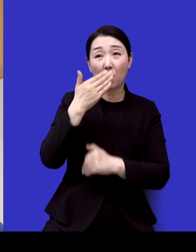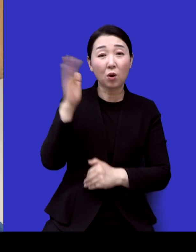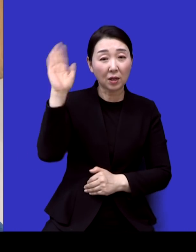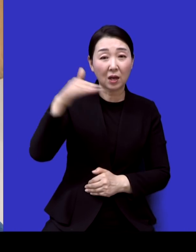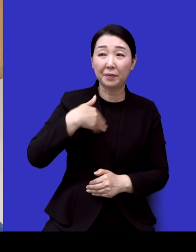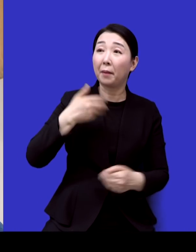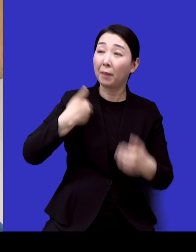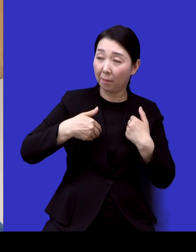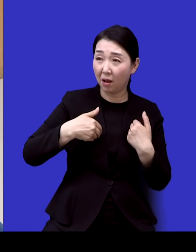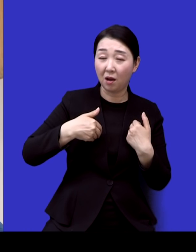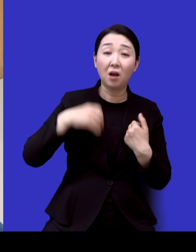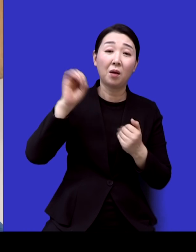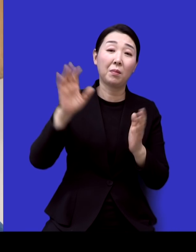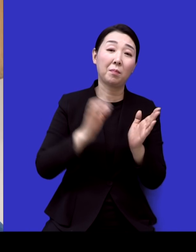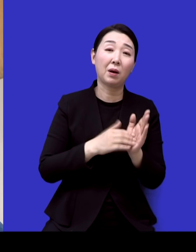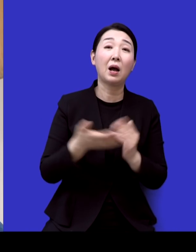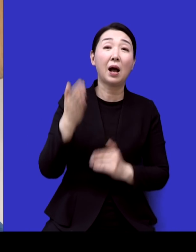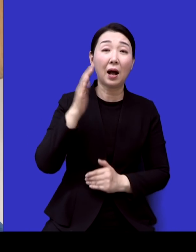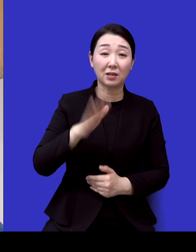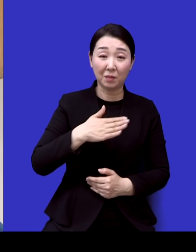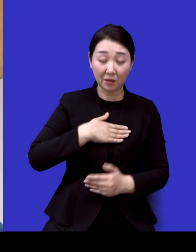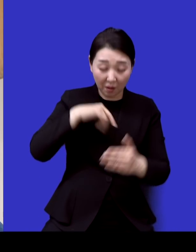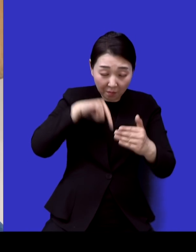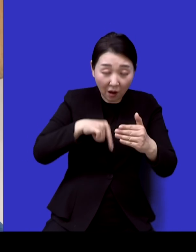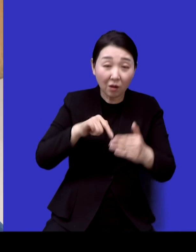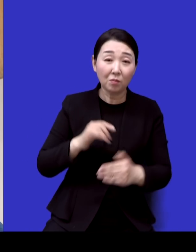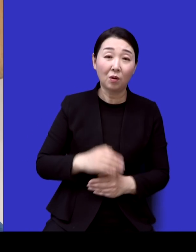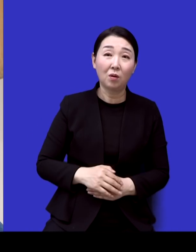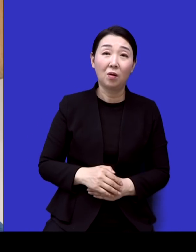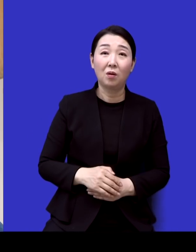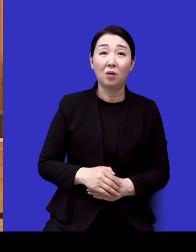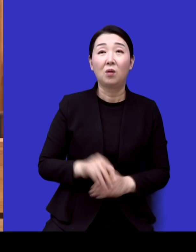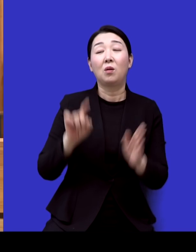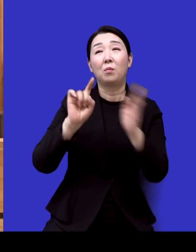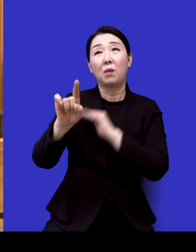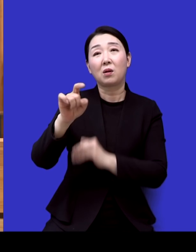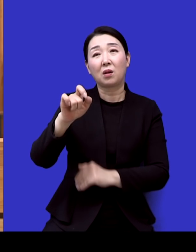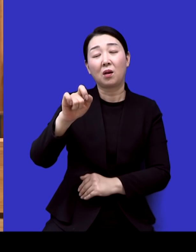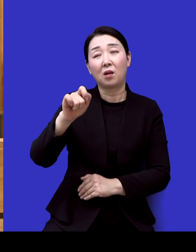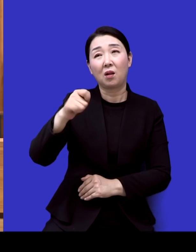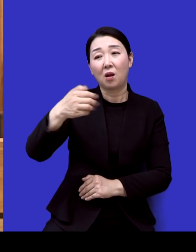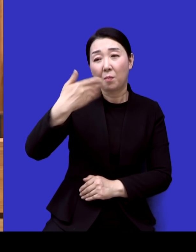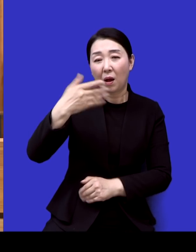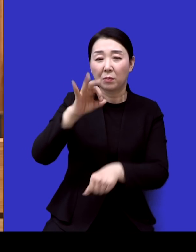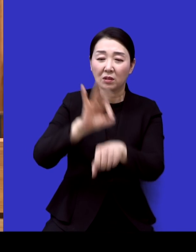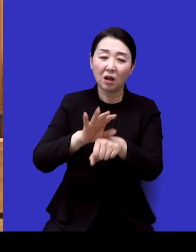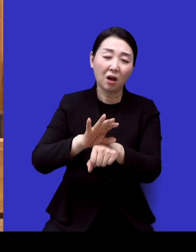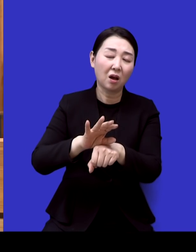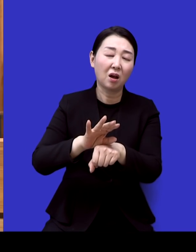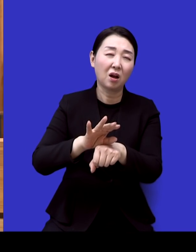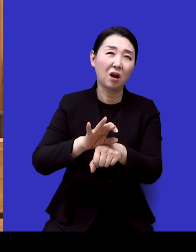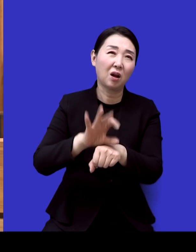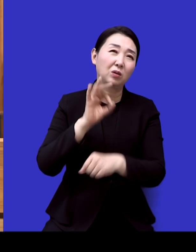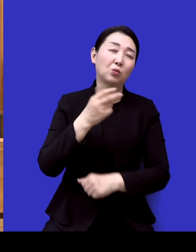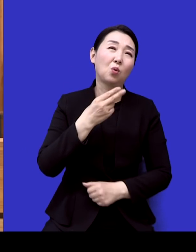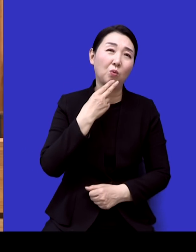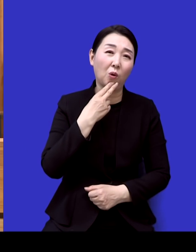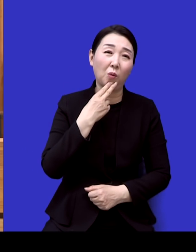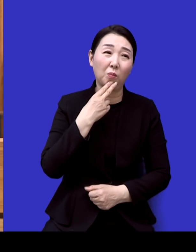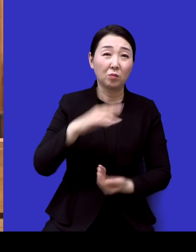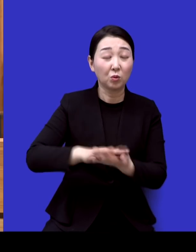나 바빠. 하지만 제 속은 외식할 돈이 없는 거죠. 어디 놀러 가자 그러면 카페도 이제 못